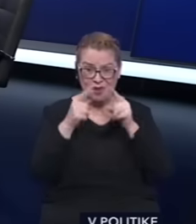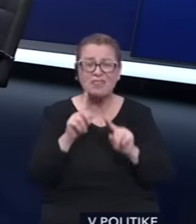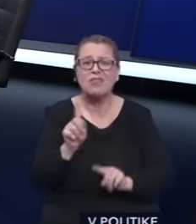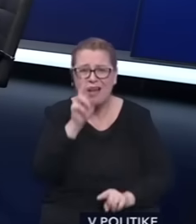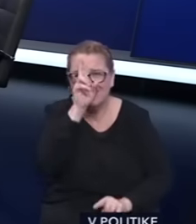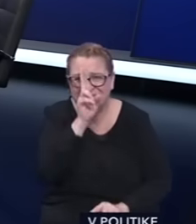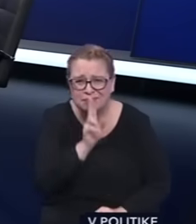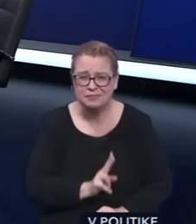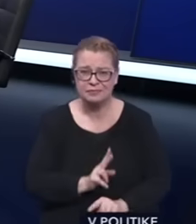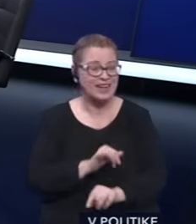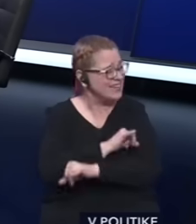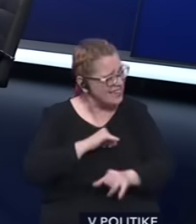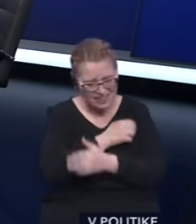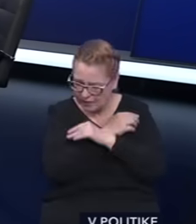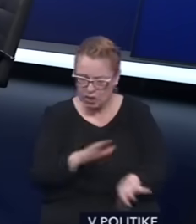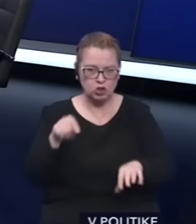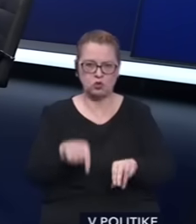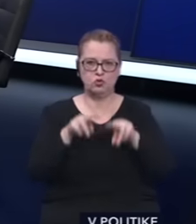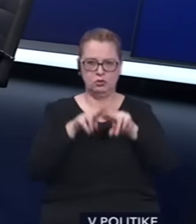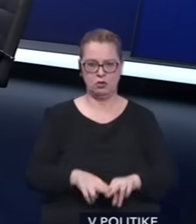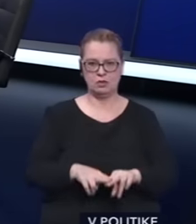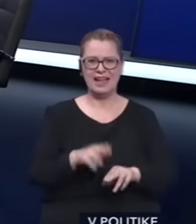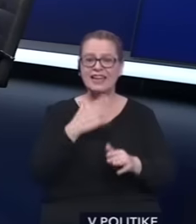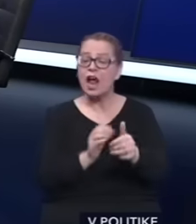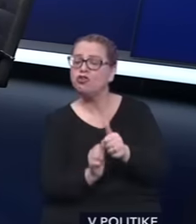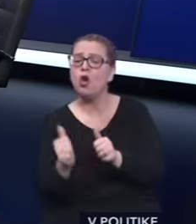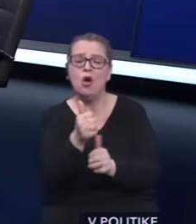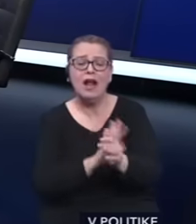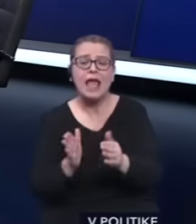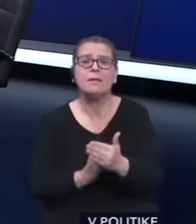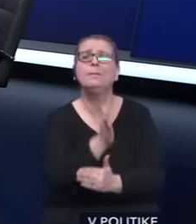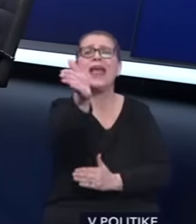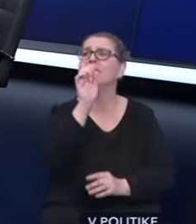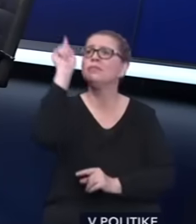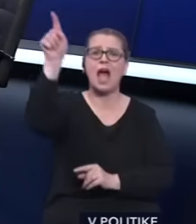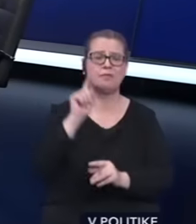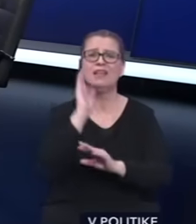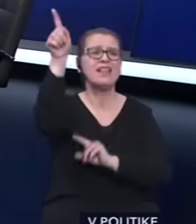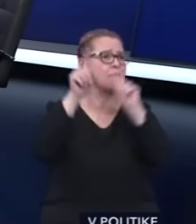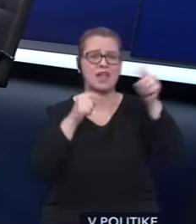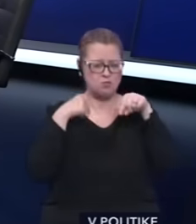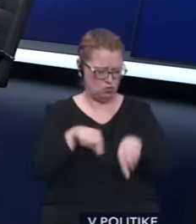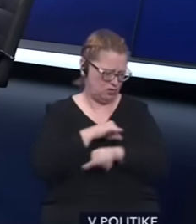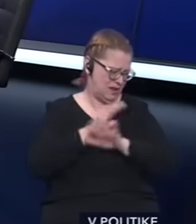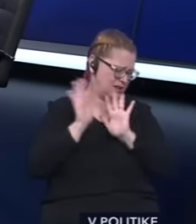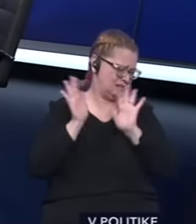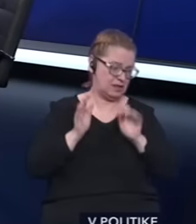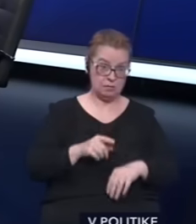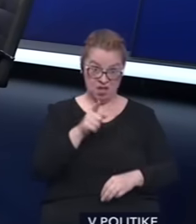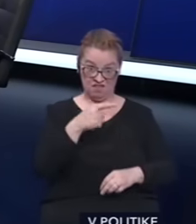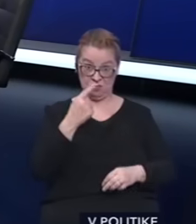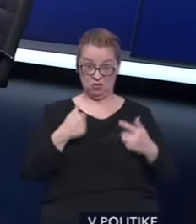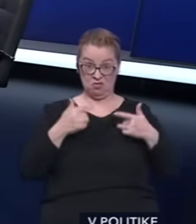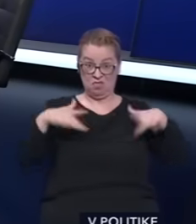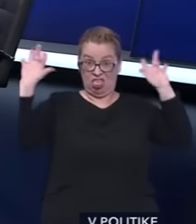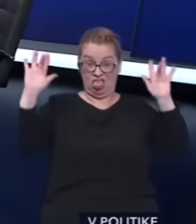ju radšej obíde mílovými krokmi. A vy na to jediné, čo poviete, je, že vy za to nie ste zodpovední a vy s tým nemáte nič spoločné? Nie,